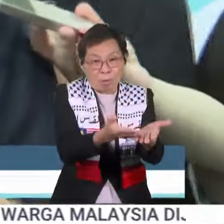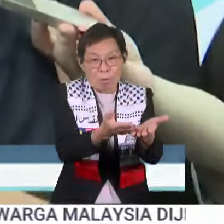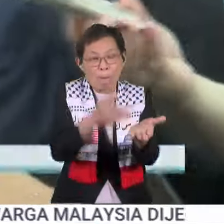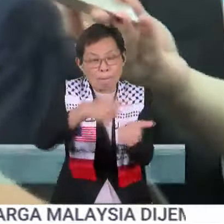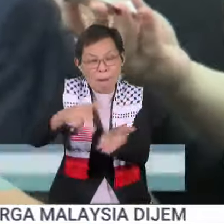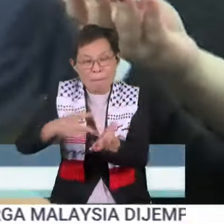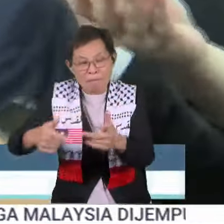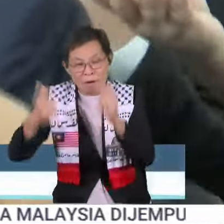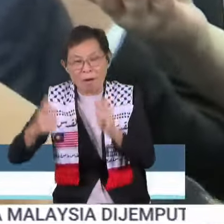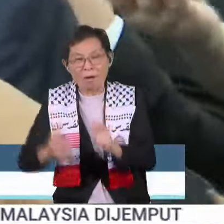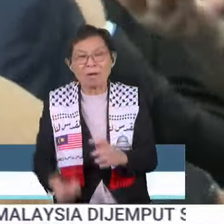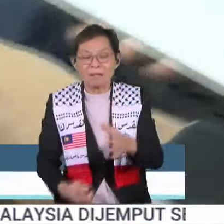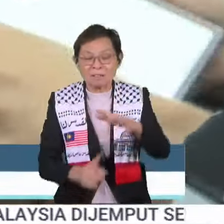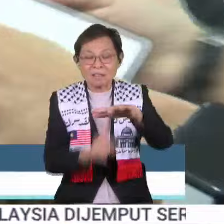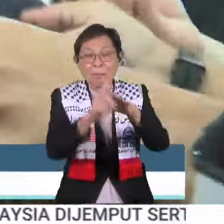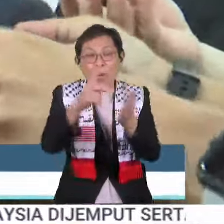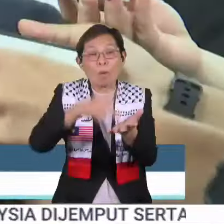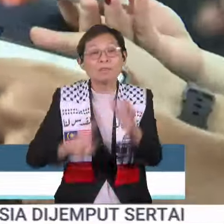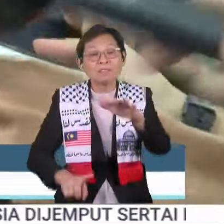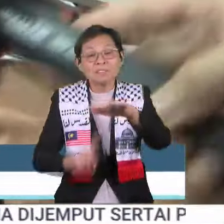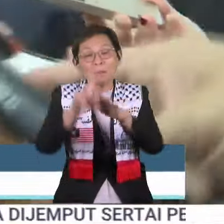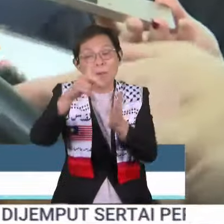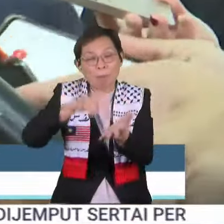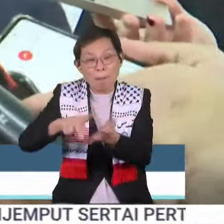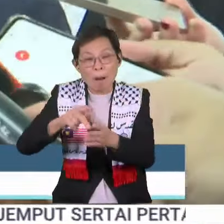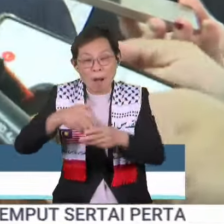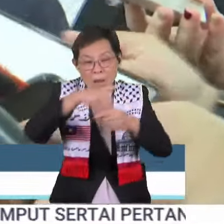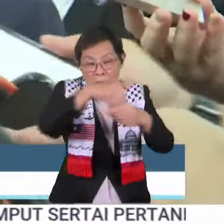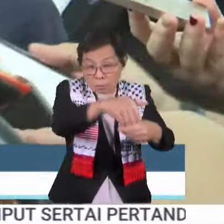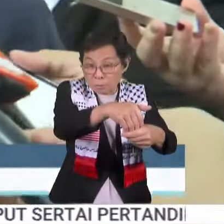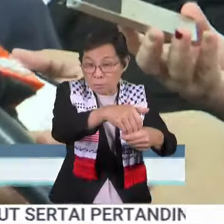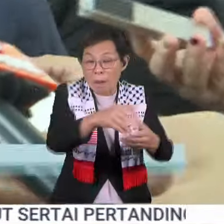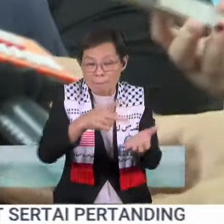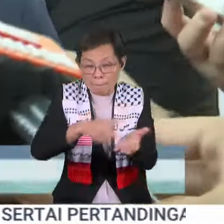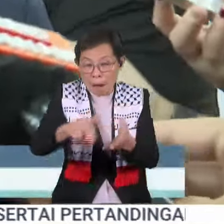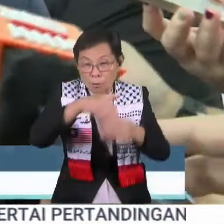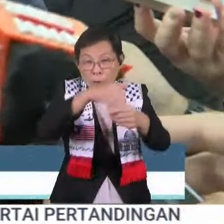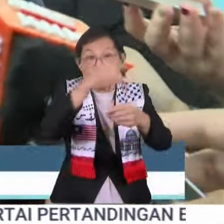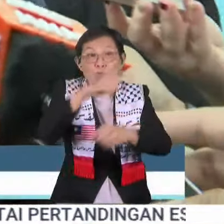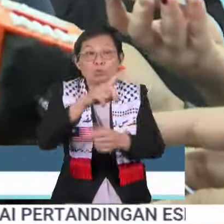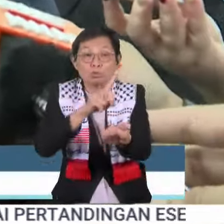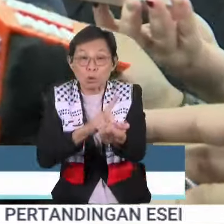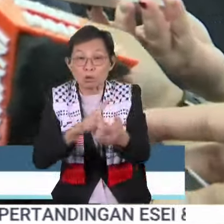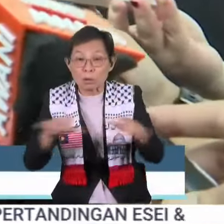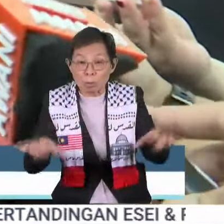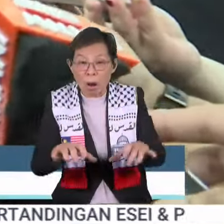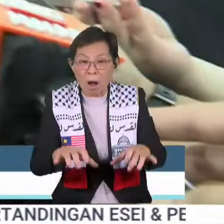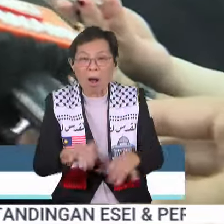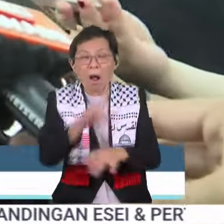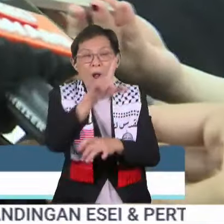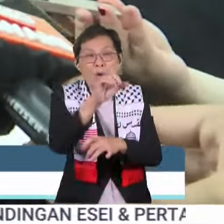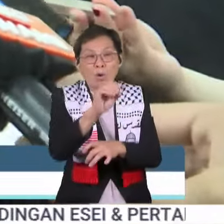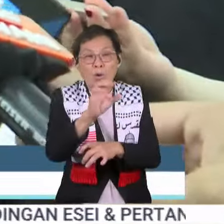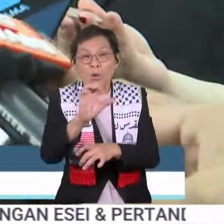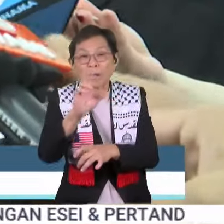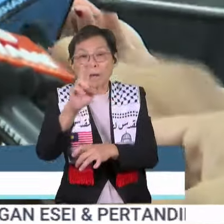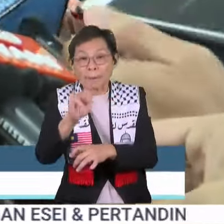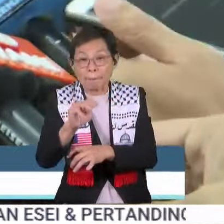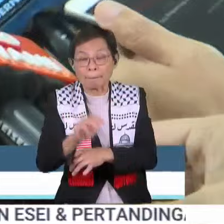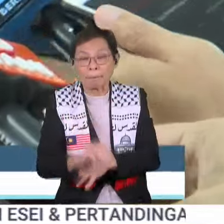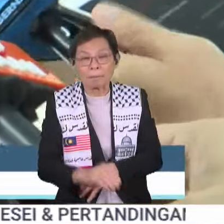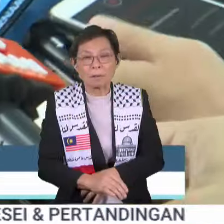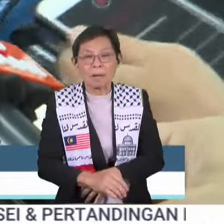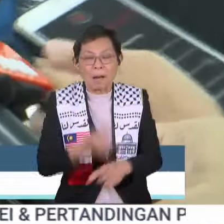timbul isu tentang bayaran allance ya untuk dokors yang membuat ya membuat l Perhatikan